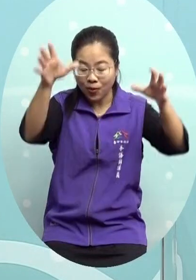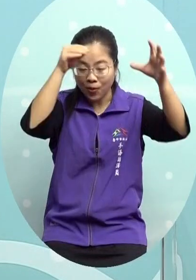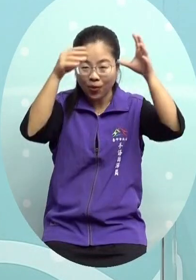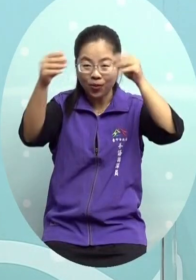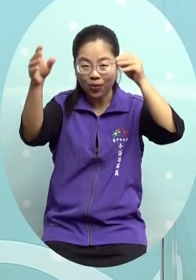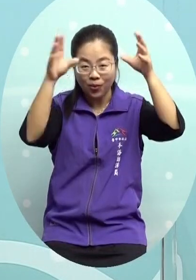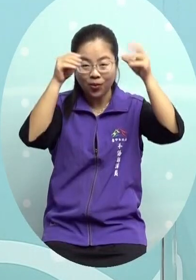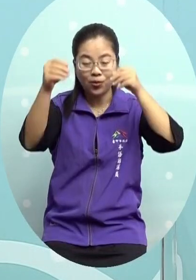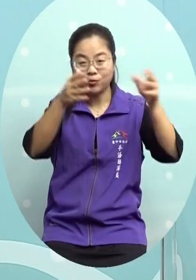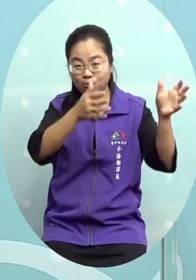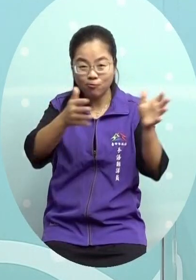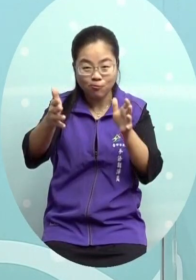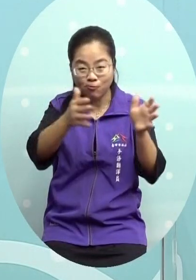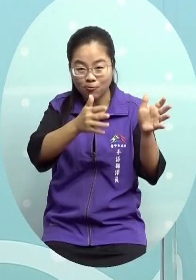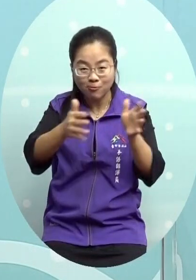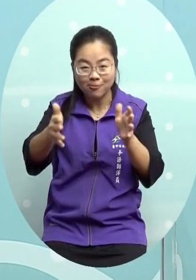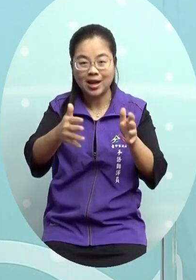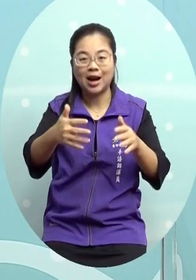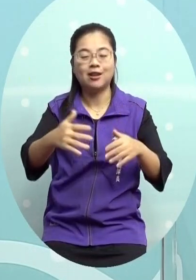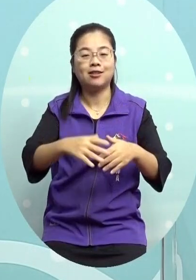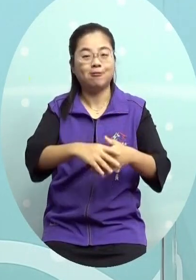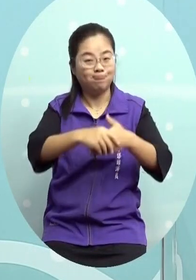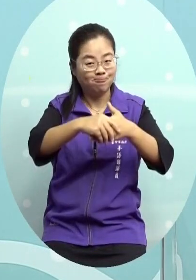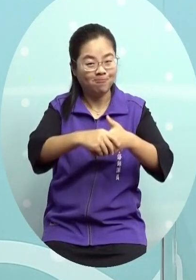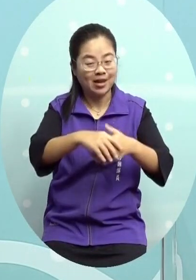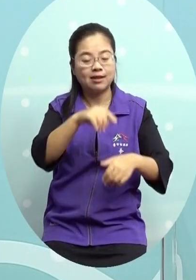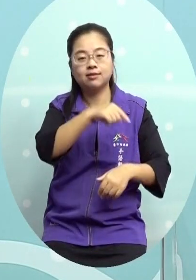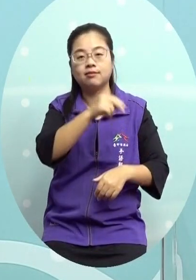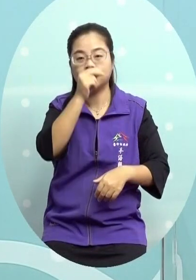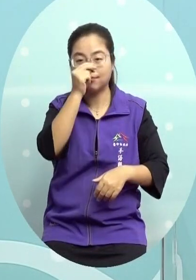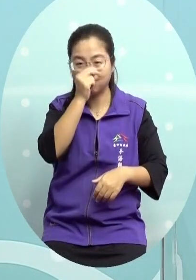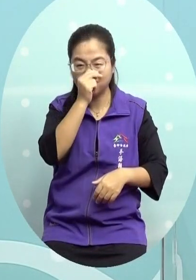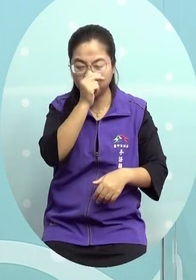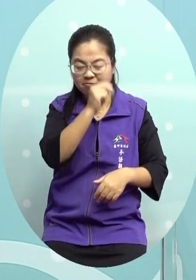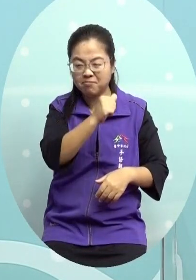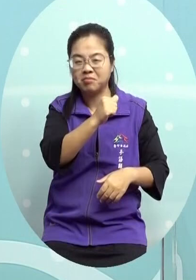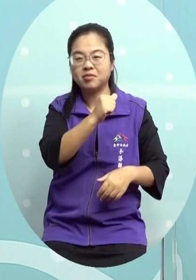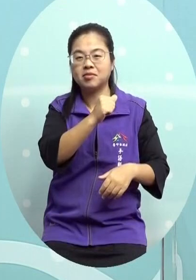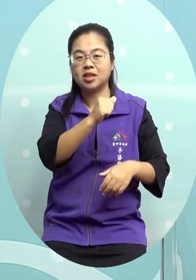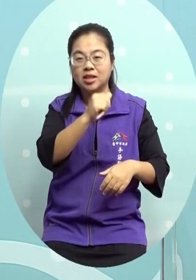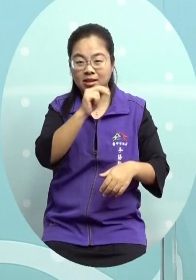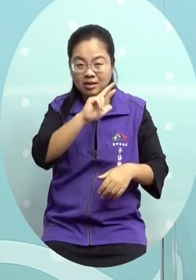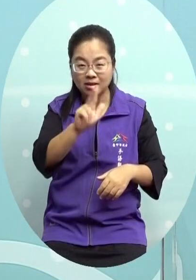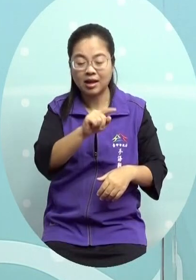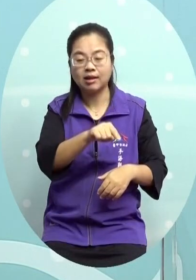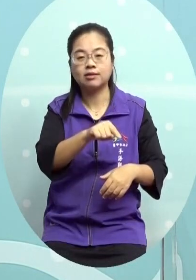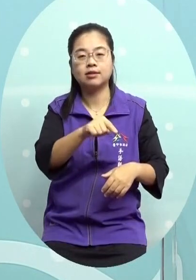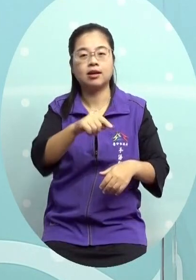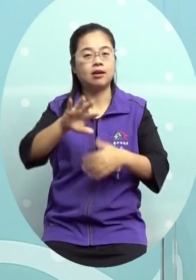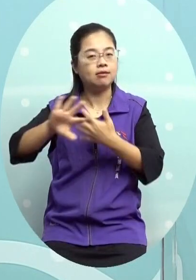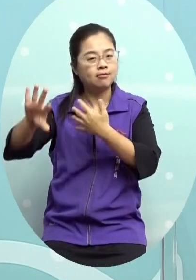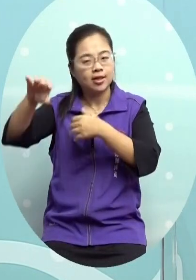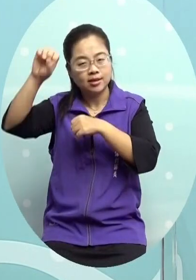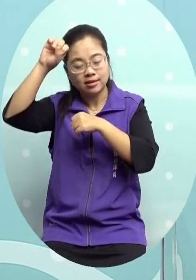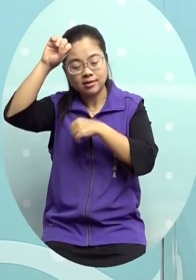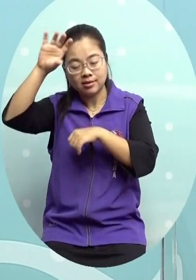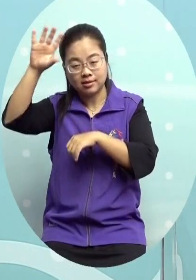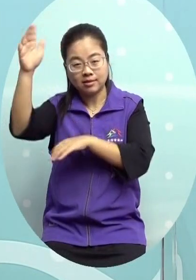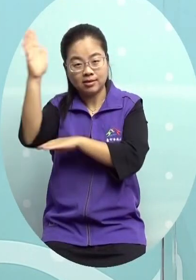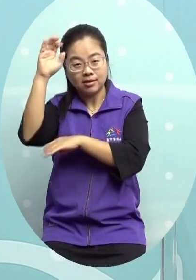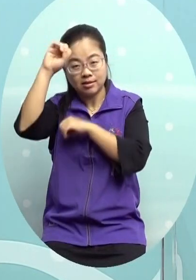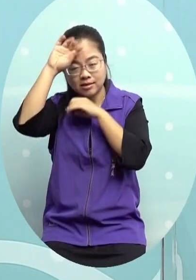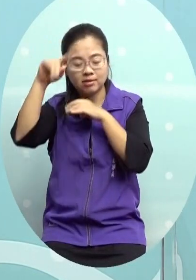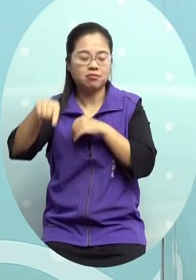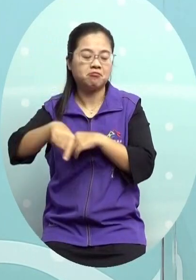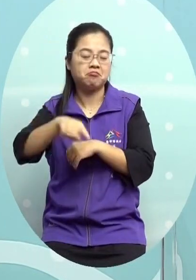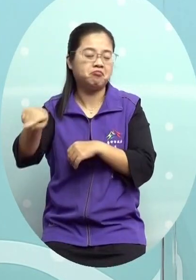面充分的整合。这个其实这种特质是多数的政党甚至没有政党澳元的人根本